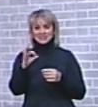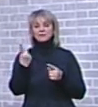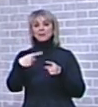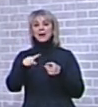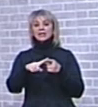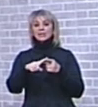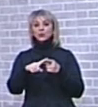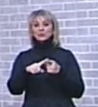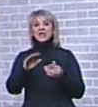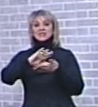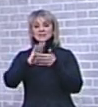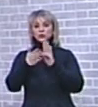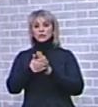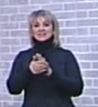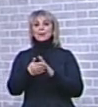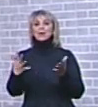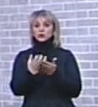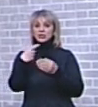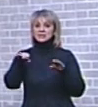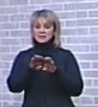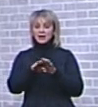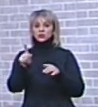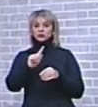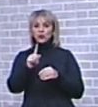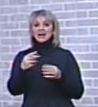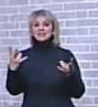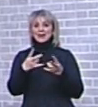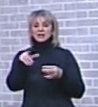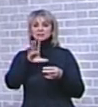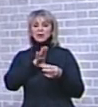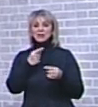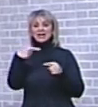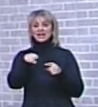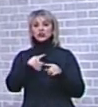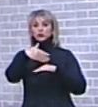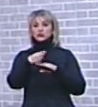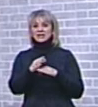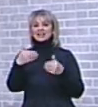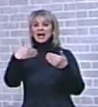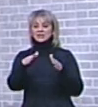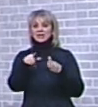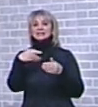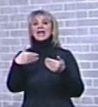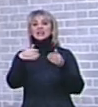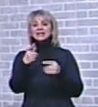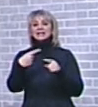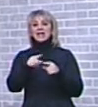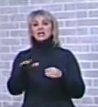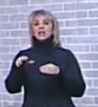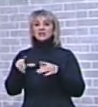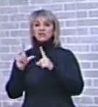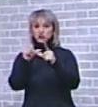поэтому ситуация складывалась так, что необходимо было данный участок расконсервировать и открыть для